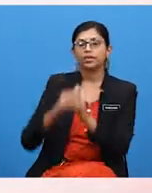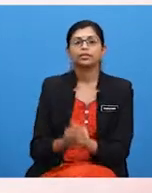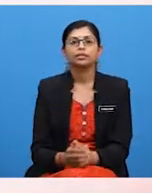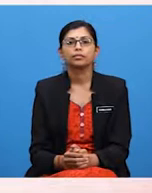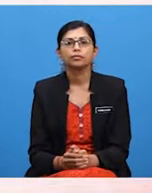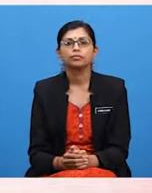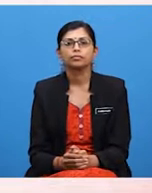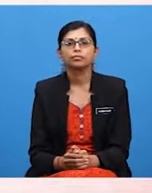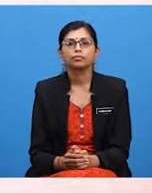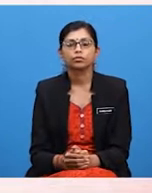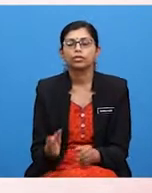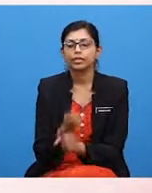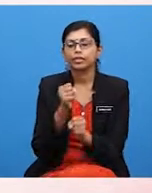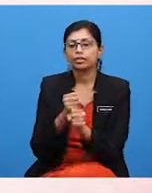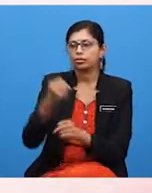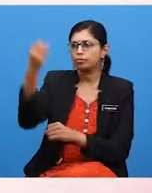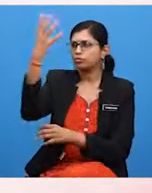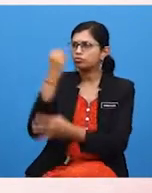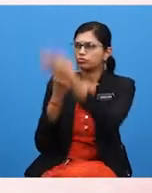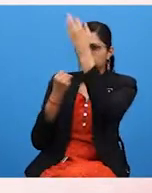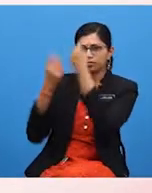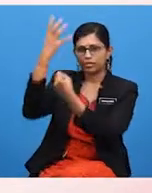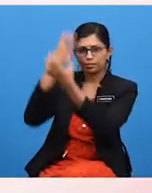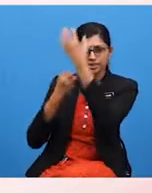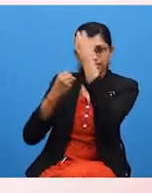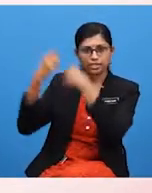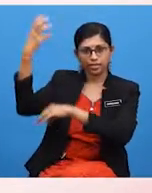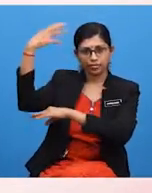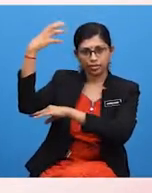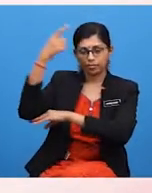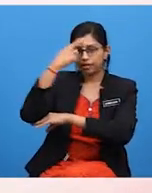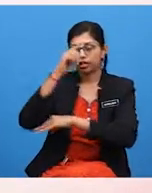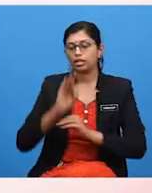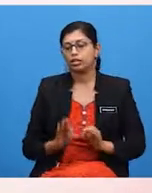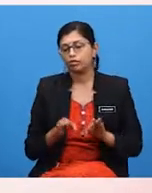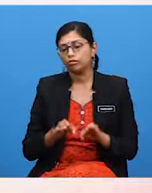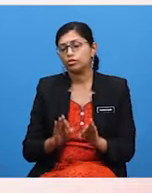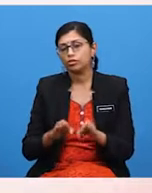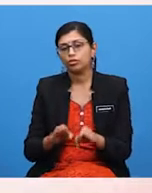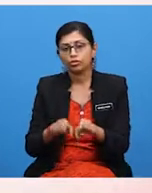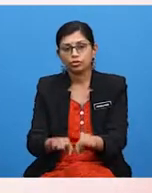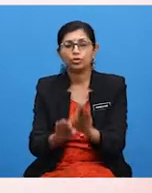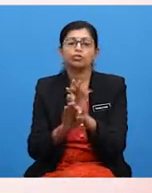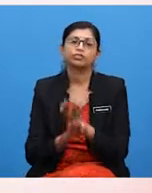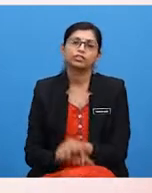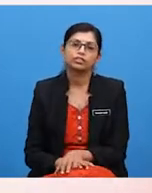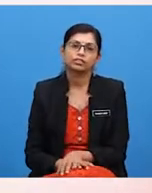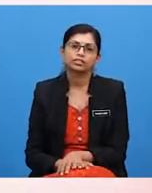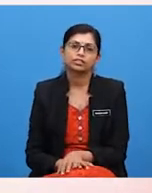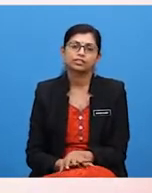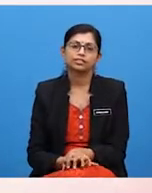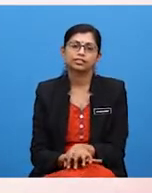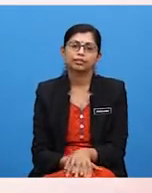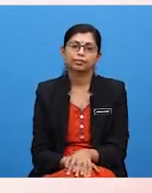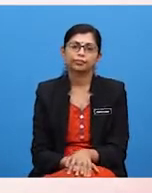yang maksimum. Dengan ini, tumbuhan dapat menyerap cahaya matahari untuk